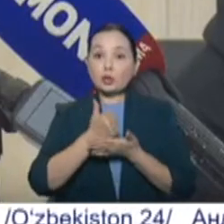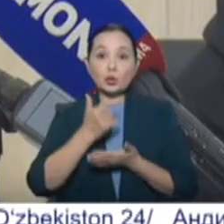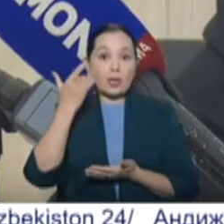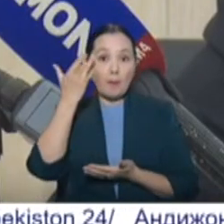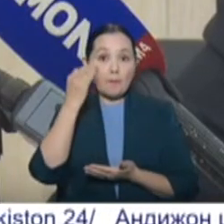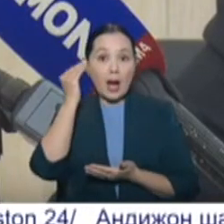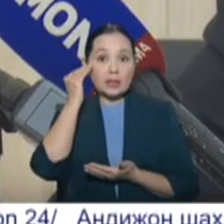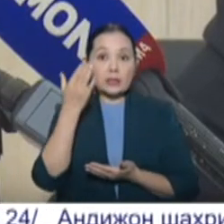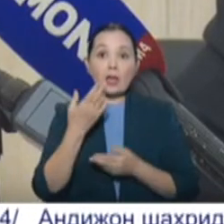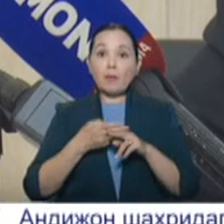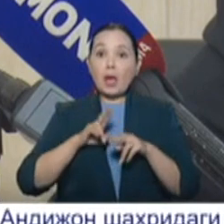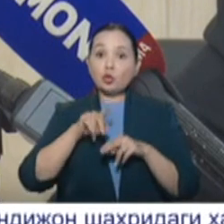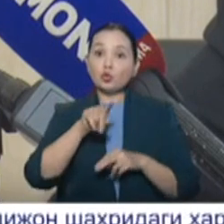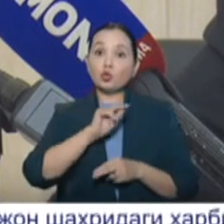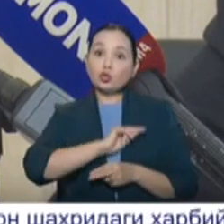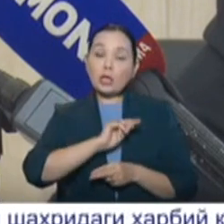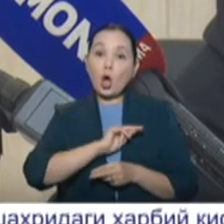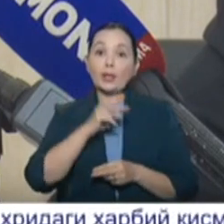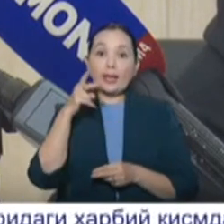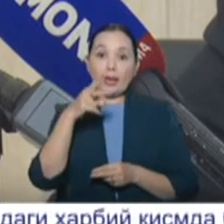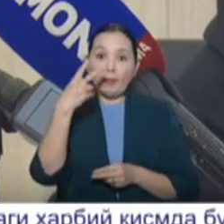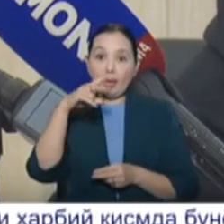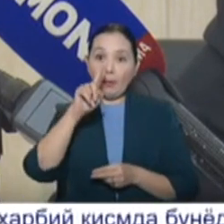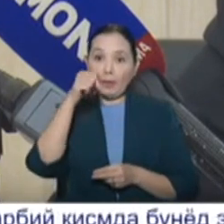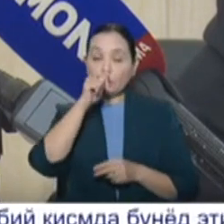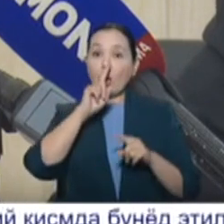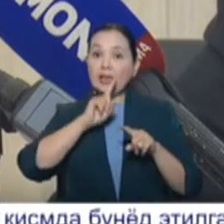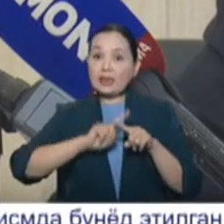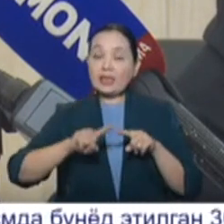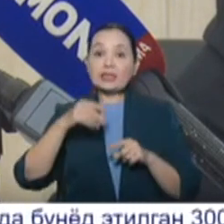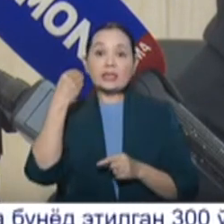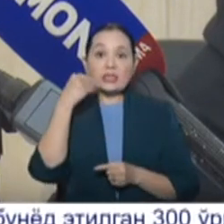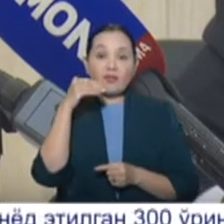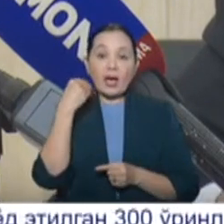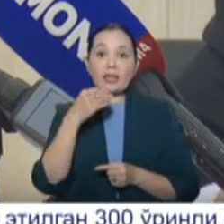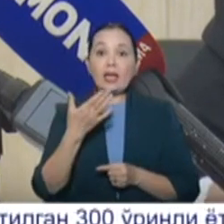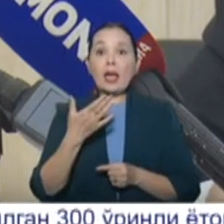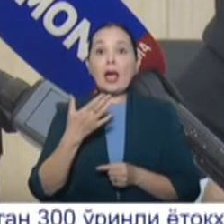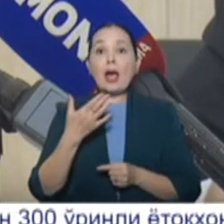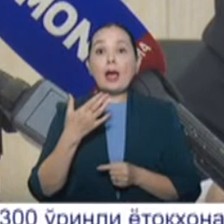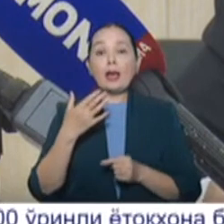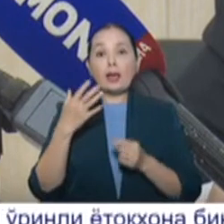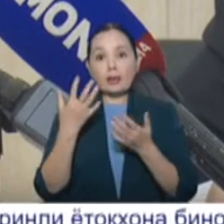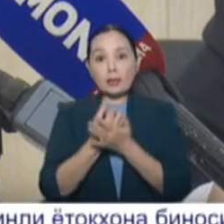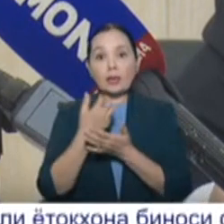maqsad mazkur islohotlarni 2021 yilda tezda va sifatli va ertaga